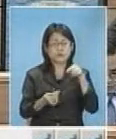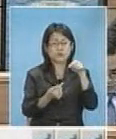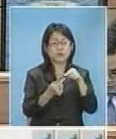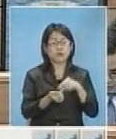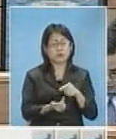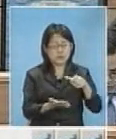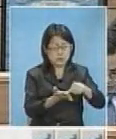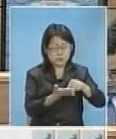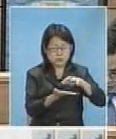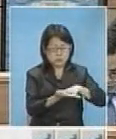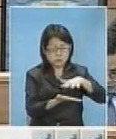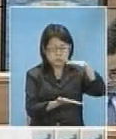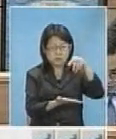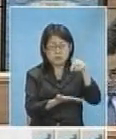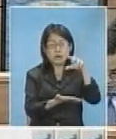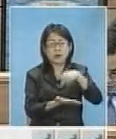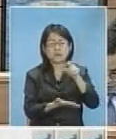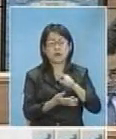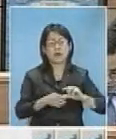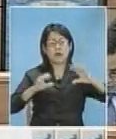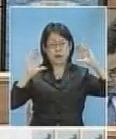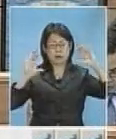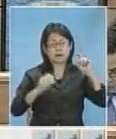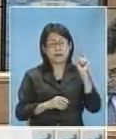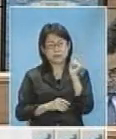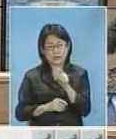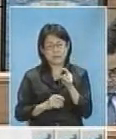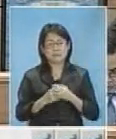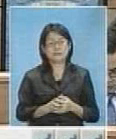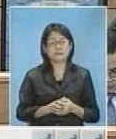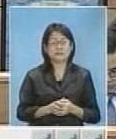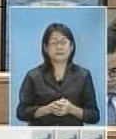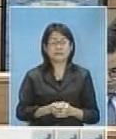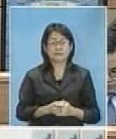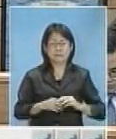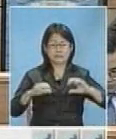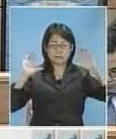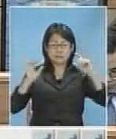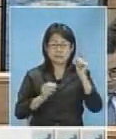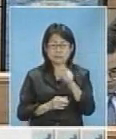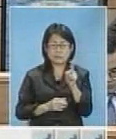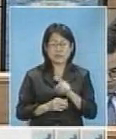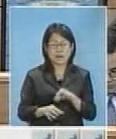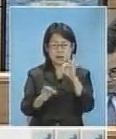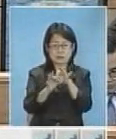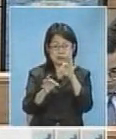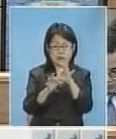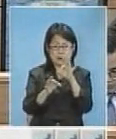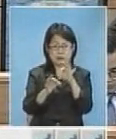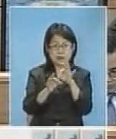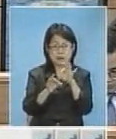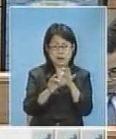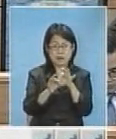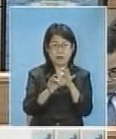ขึ้นจากคำสั่งของรัฐบาลให้รับภาระหนี้ของสถาบันการเงินในช่วงวิกฤตต้มยำกุ้